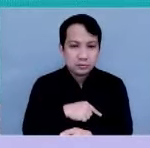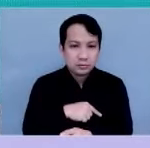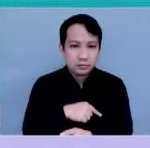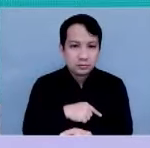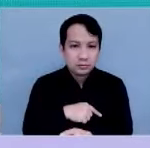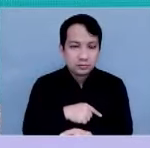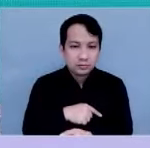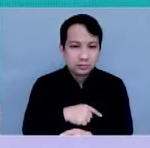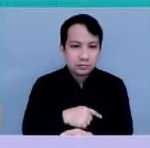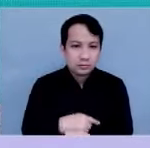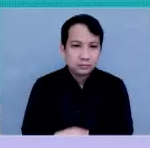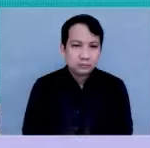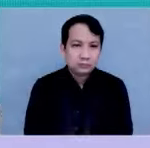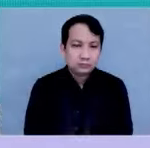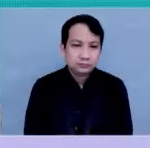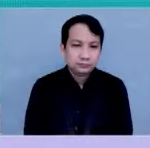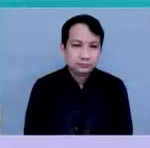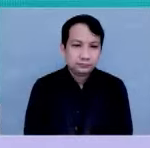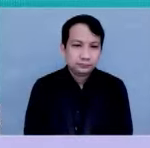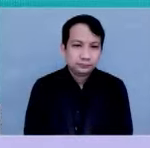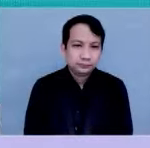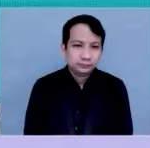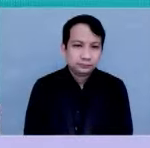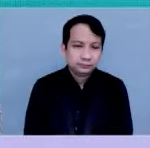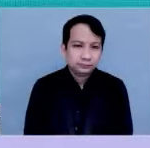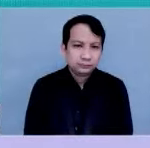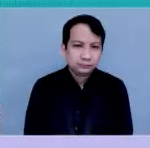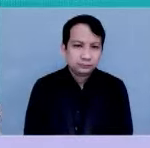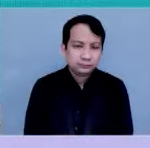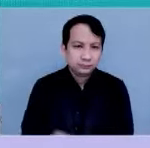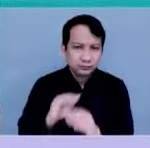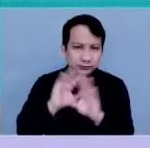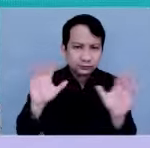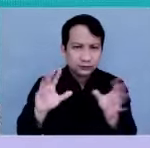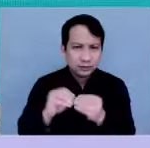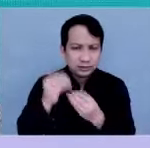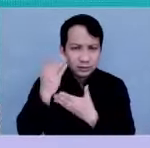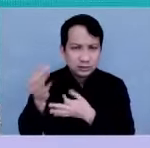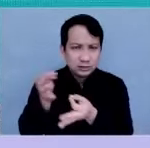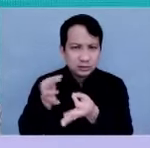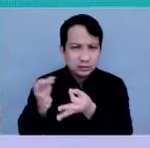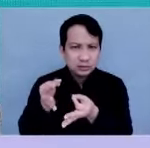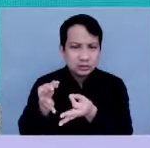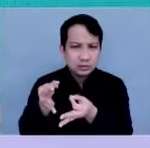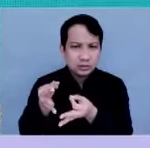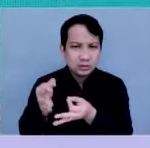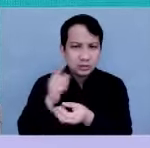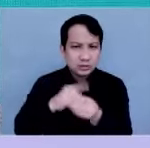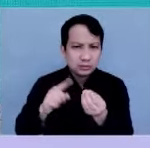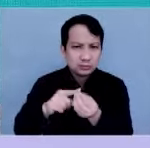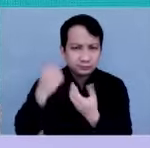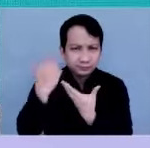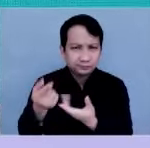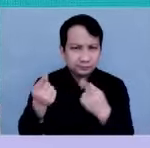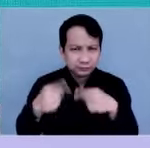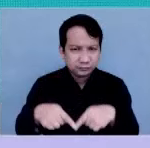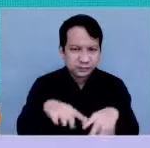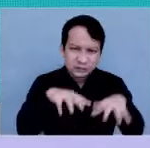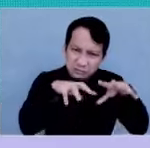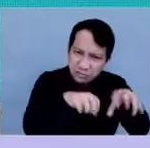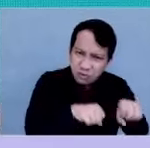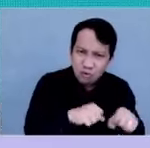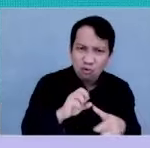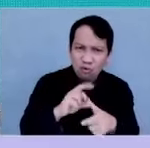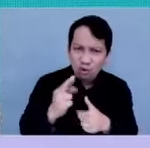subscribers po nitong sikat na station po. Attorney, linawin lang po natin at pakipaliwanag sa amin. Ano po ba yung nangyari, na aresto